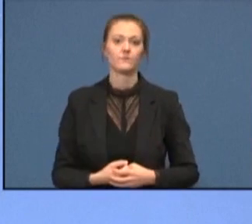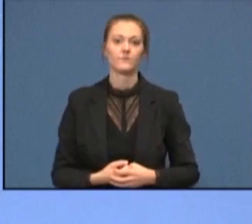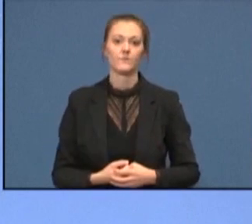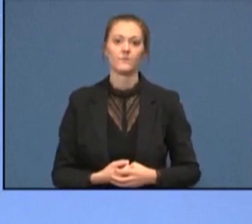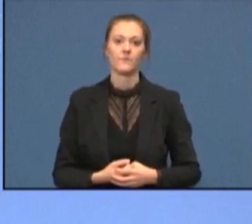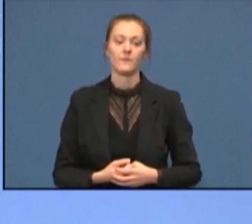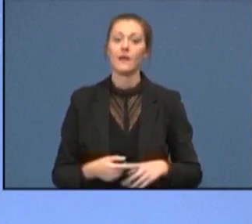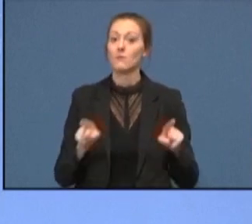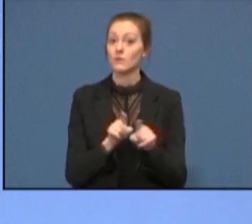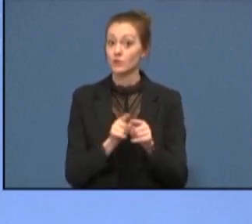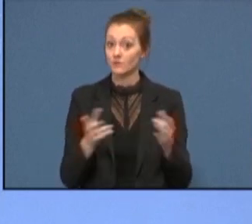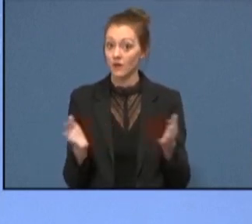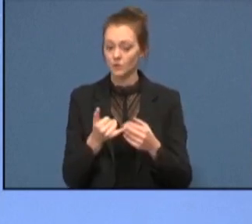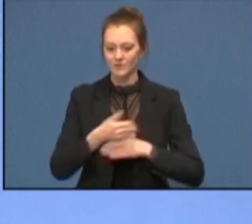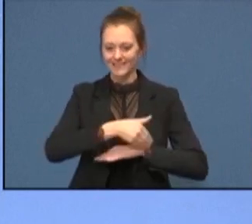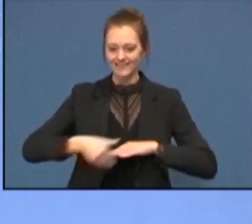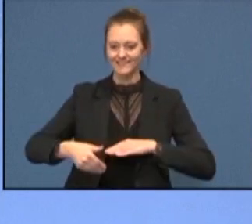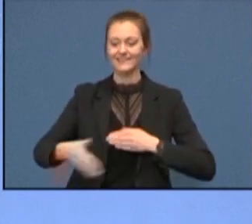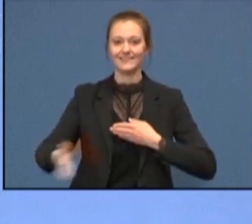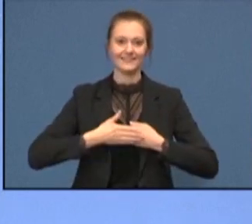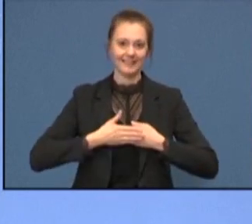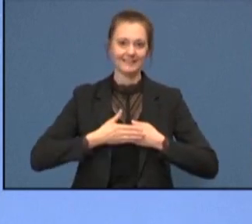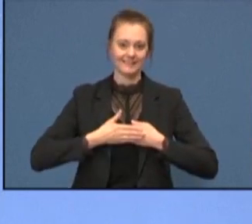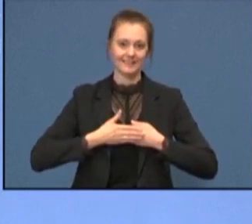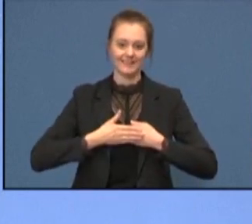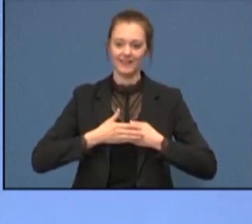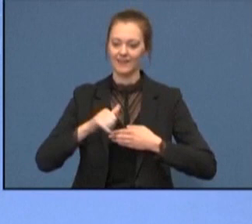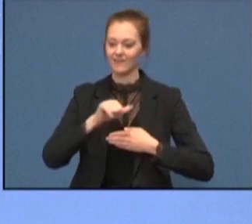61.000 casi, 566 decessi.